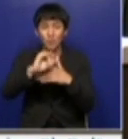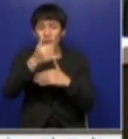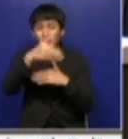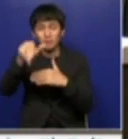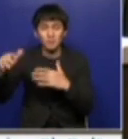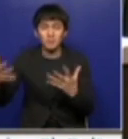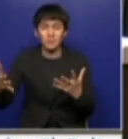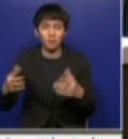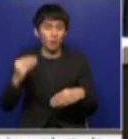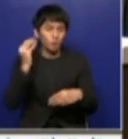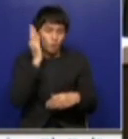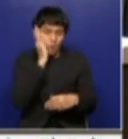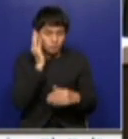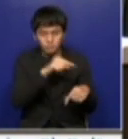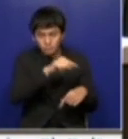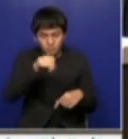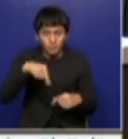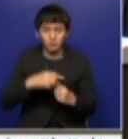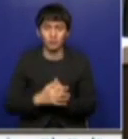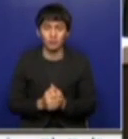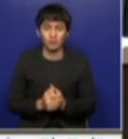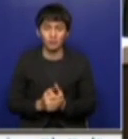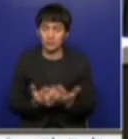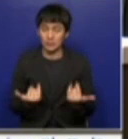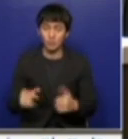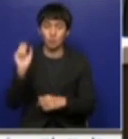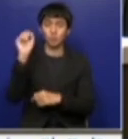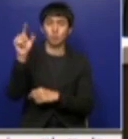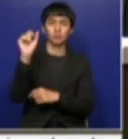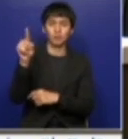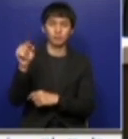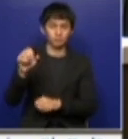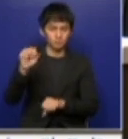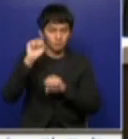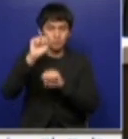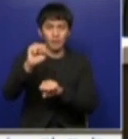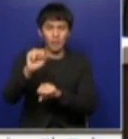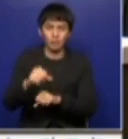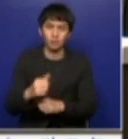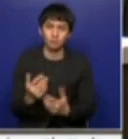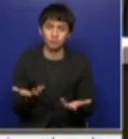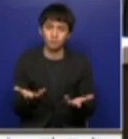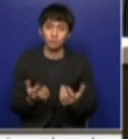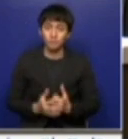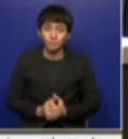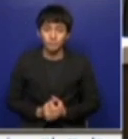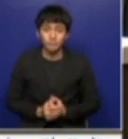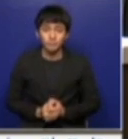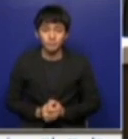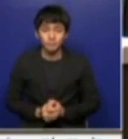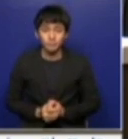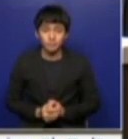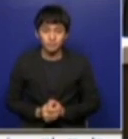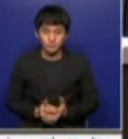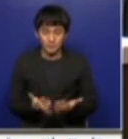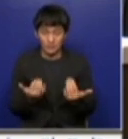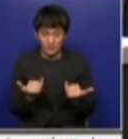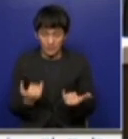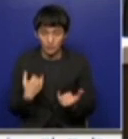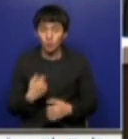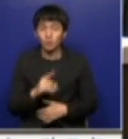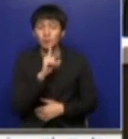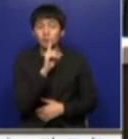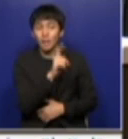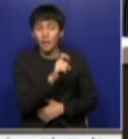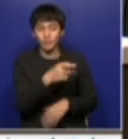นั้นถ้าท่านใช้ประกาศสรรการฉุกเฉินแล้วที่ก็จำเป็นต้องกลับเป็นมาทานครับ